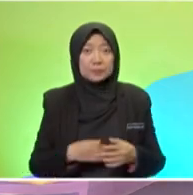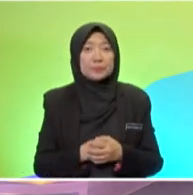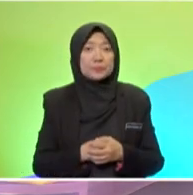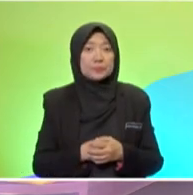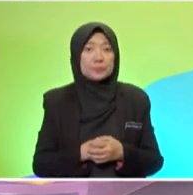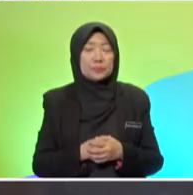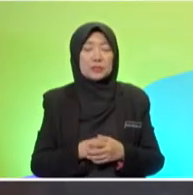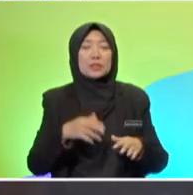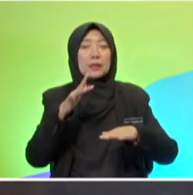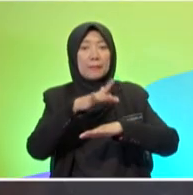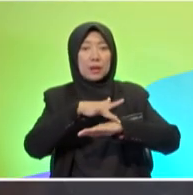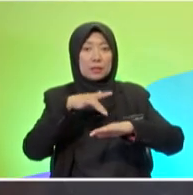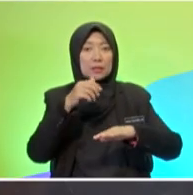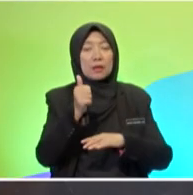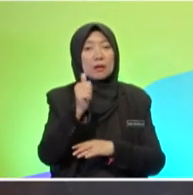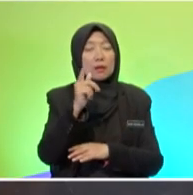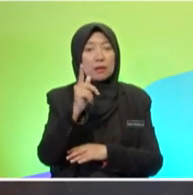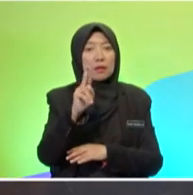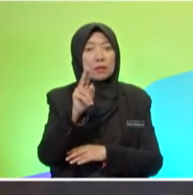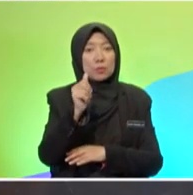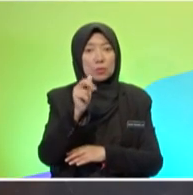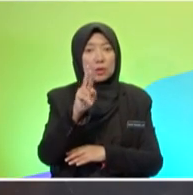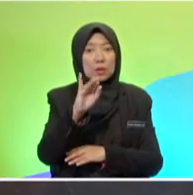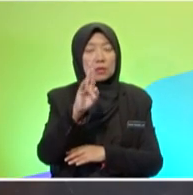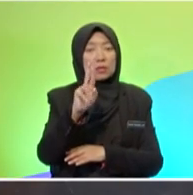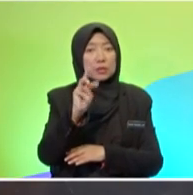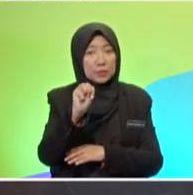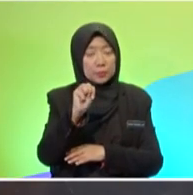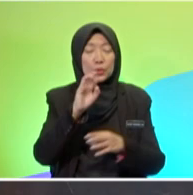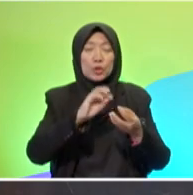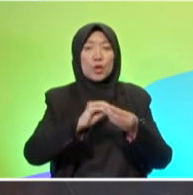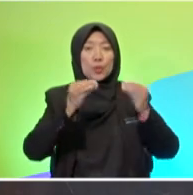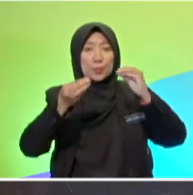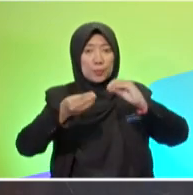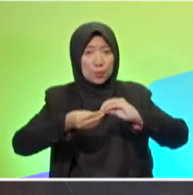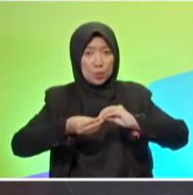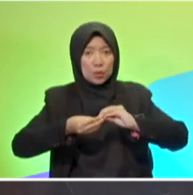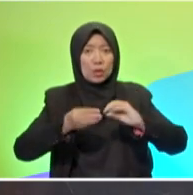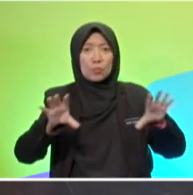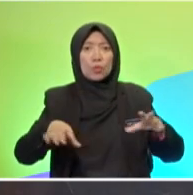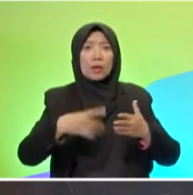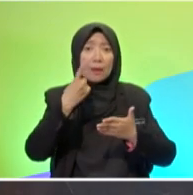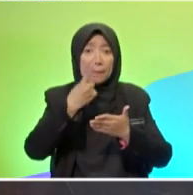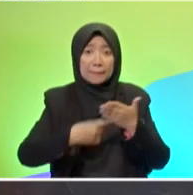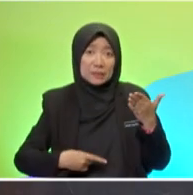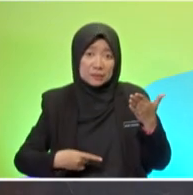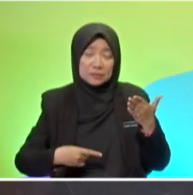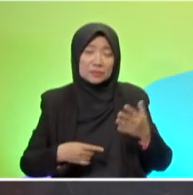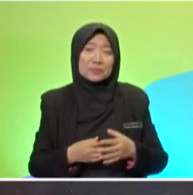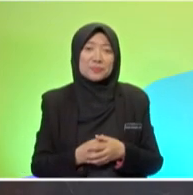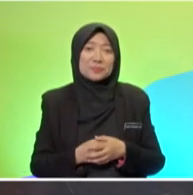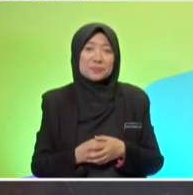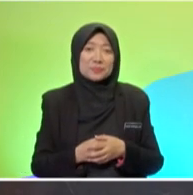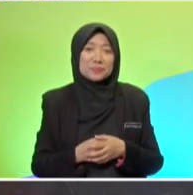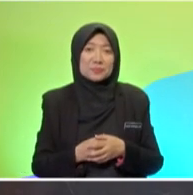aquarium nombor. Okey. Okey, baik. Apa kita nak buat ni? Kita nak buat apa ni?